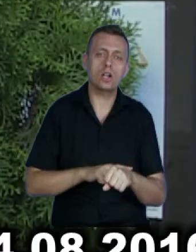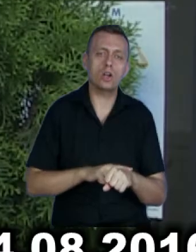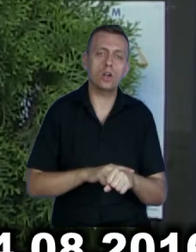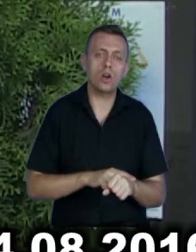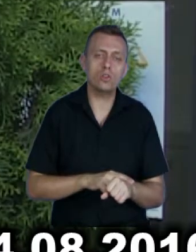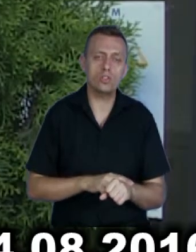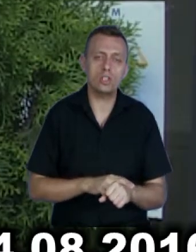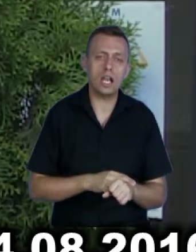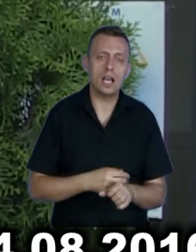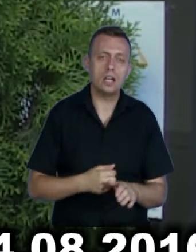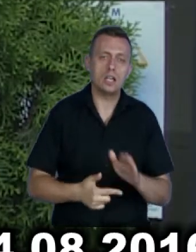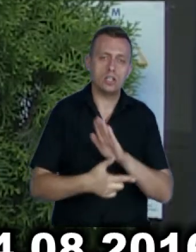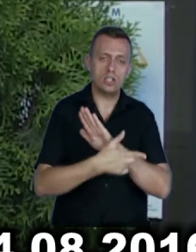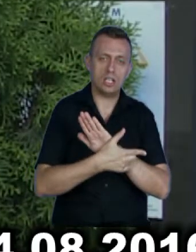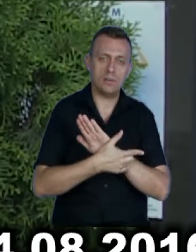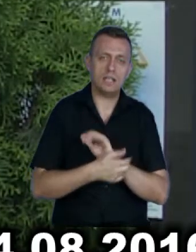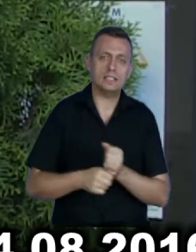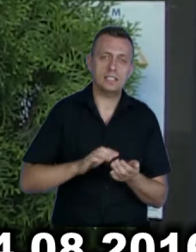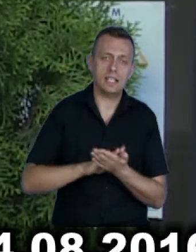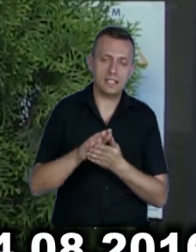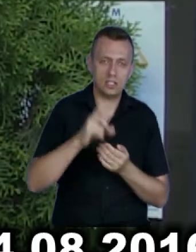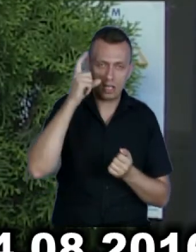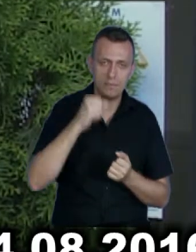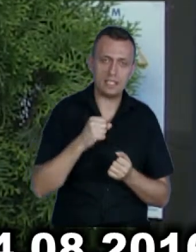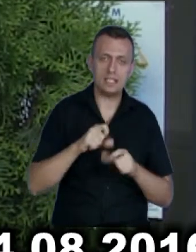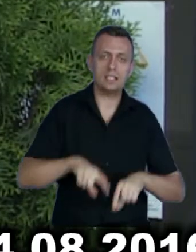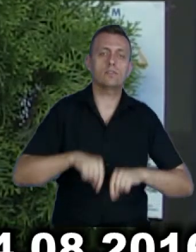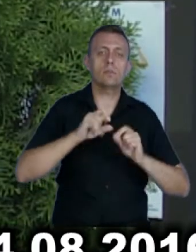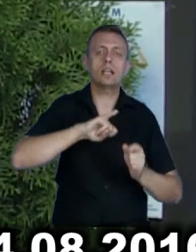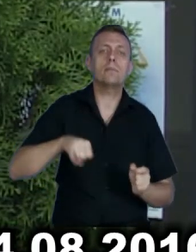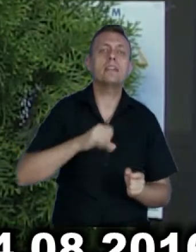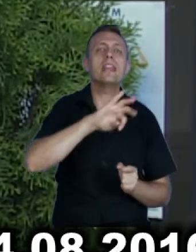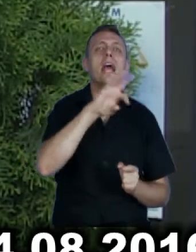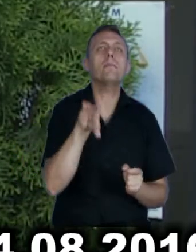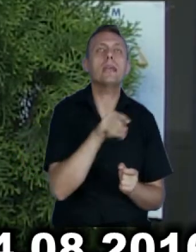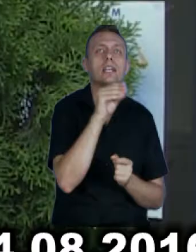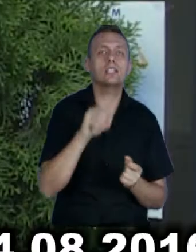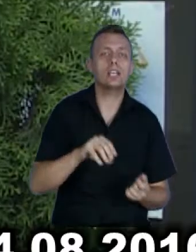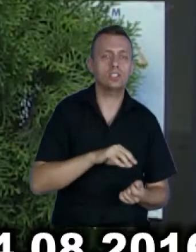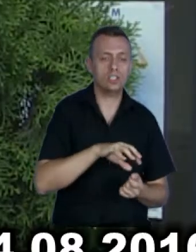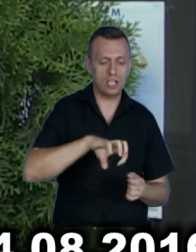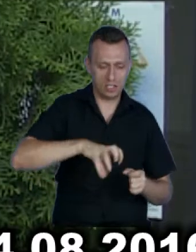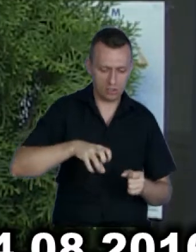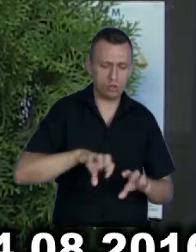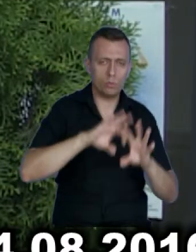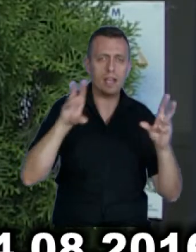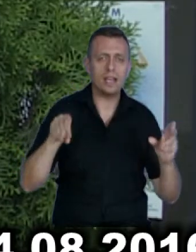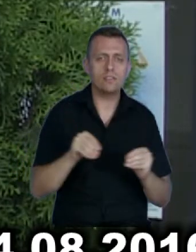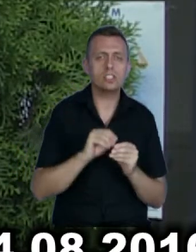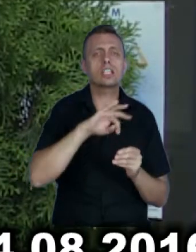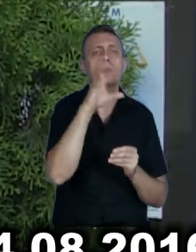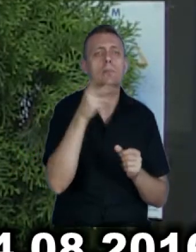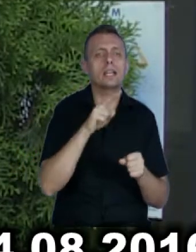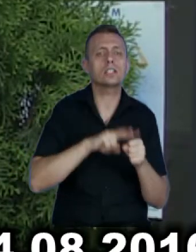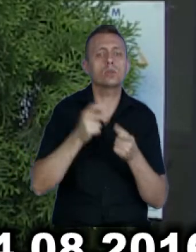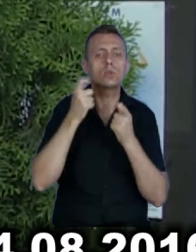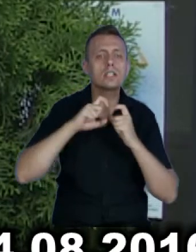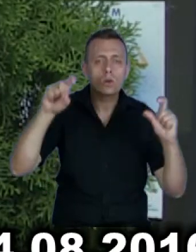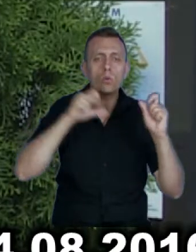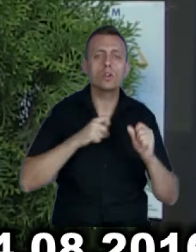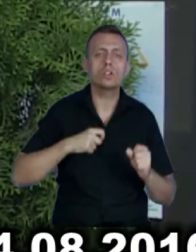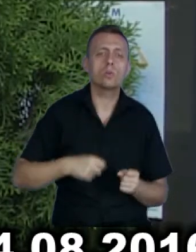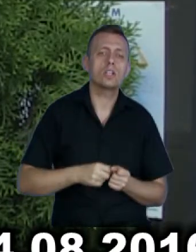będzie wybierało Miss Lata Akwaparku Kutno, pierwszą wicemis oraz drugą wicemis. Podobnie jak w